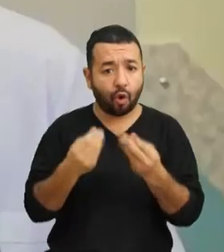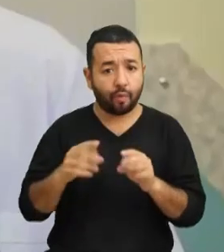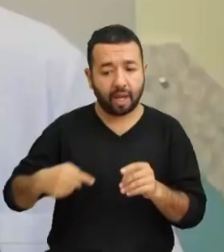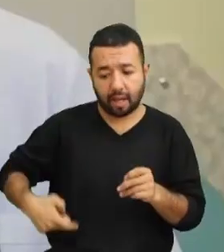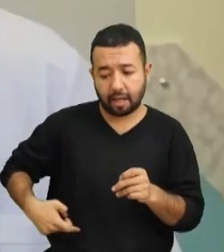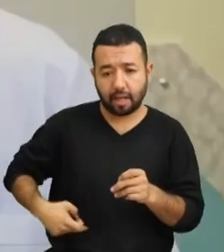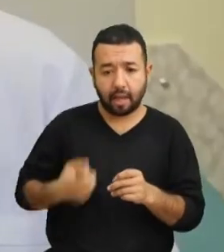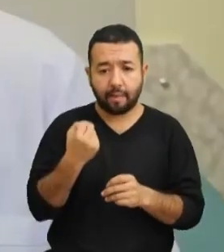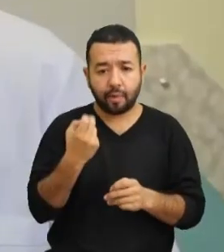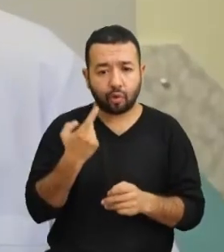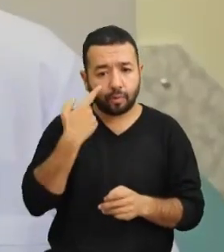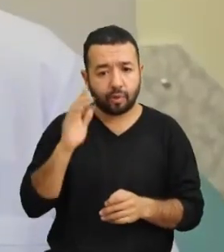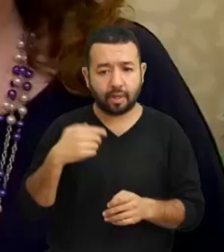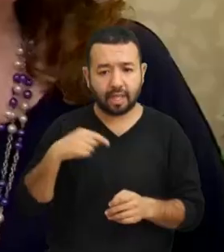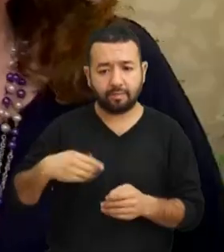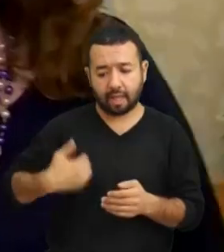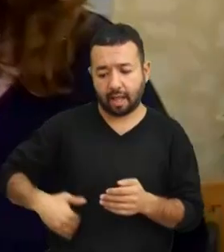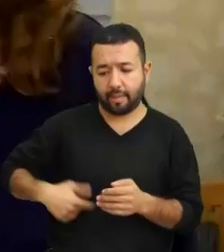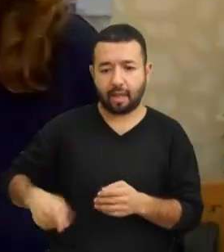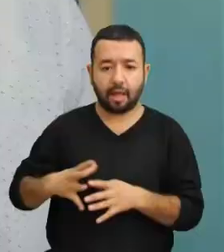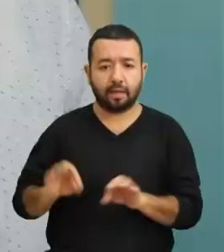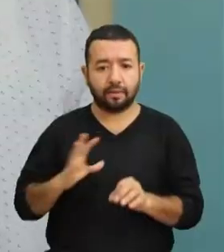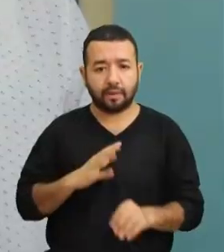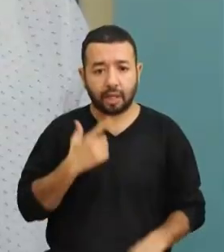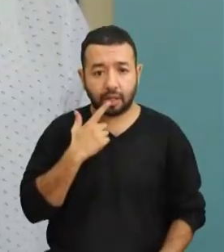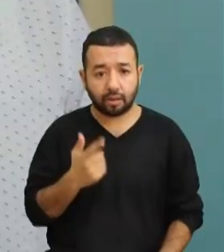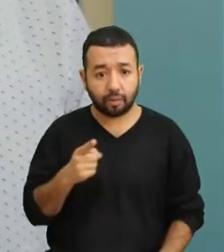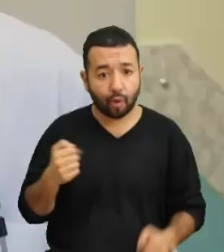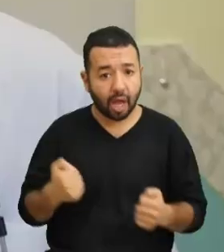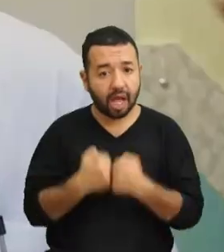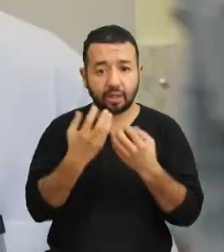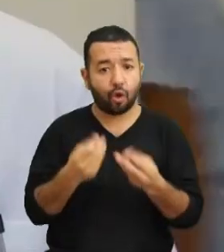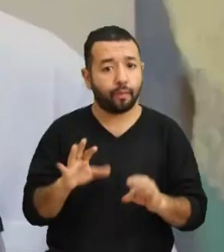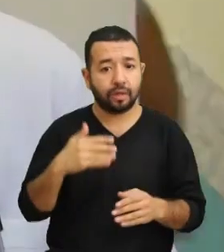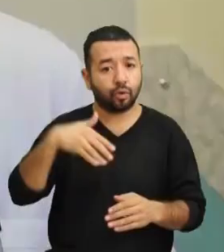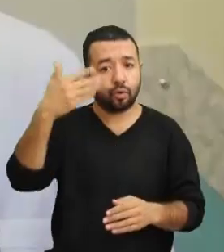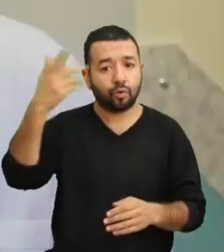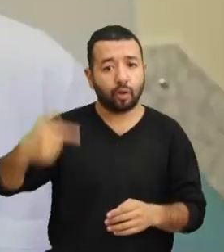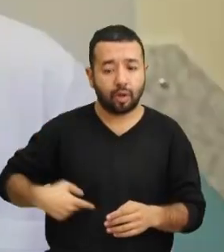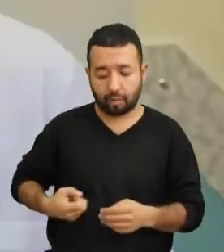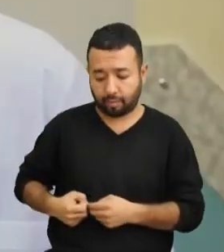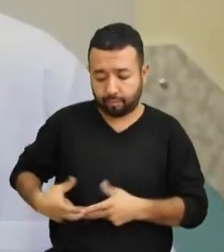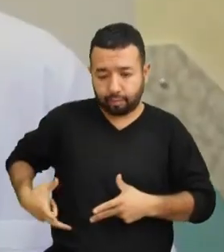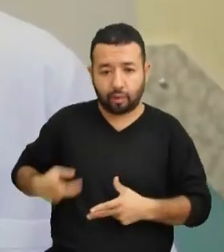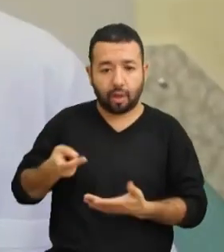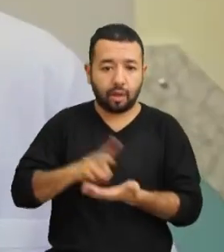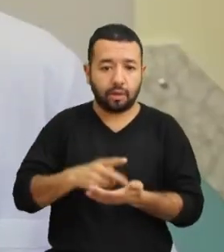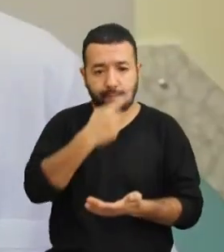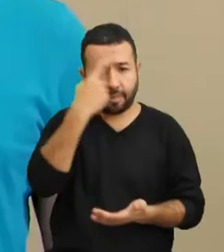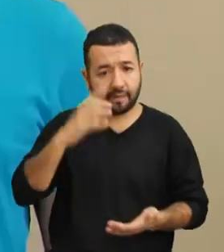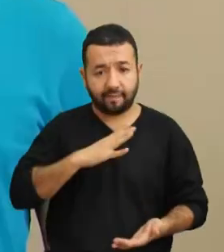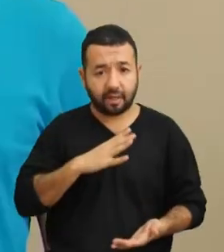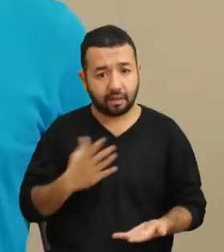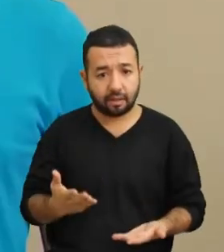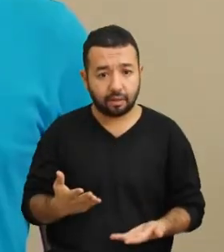çok daha çabuk küçücük bir operasyonla halledeceğiz. Ne diyorsunuz? Eğer bu kaza olmasaydı ileride çok ciddi sonuçlar yaratacak bir rahatsızlık